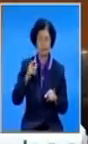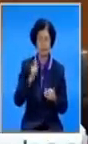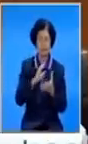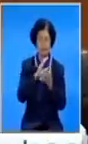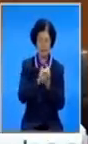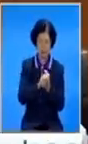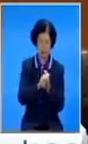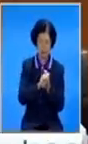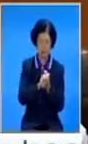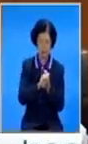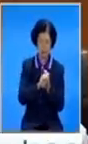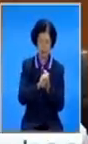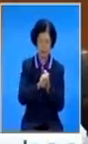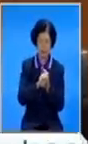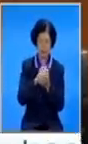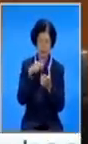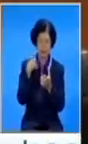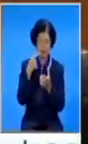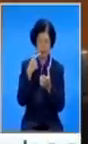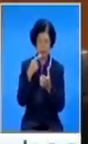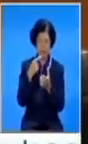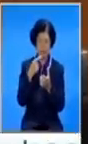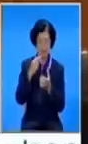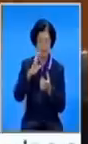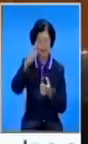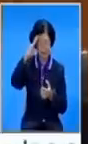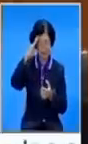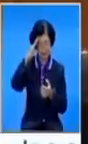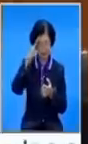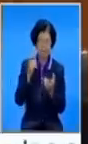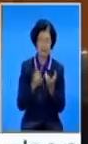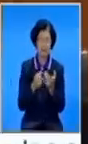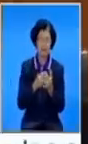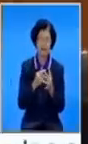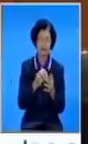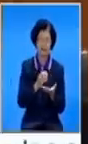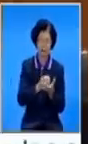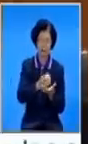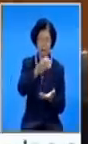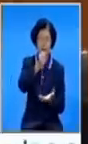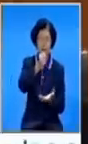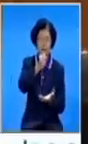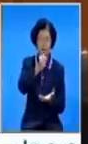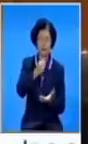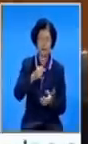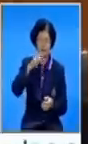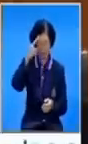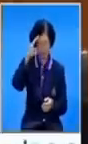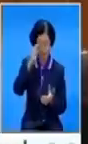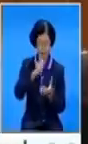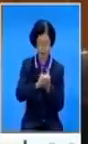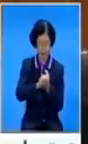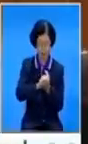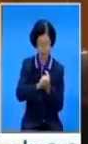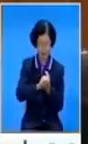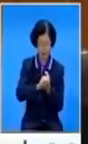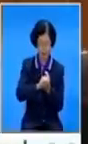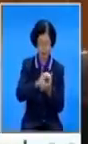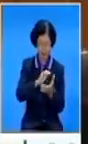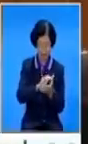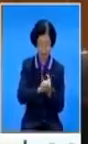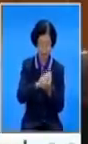ารต้องนอนนับขวดเป็นเมียตำรวจต้องนอนนับแบงค์อันนี้ผมแก้เลยนะครับว่าไม่ใช่แปลว่าทหารชอบ